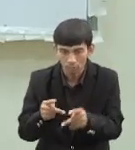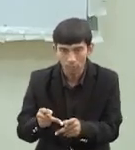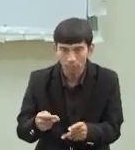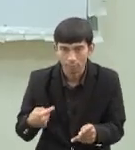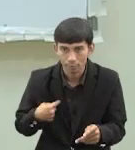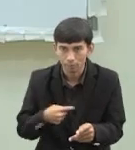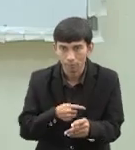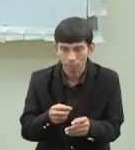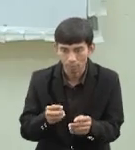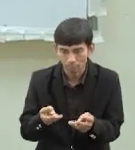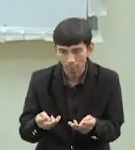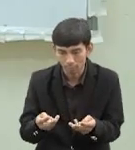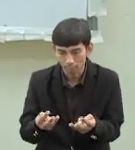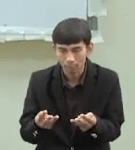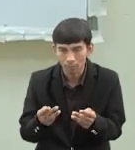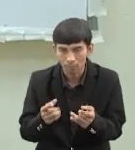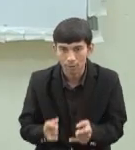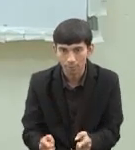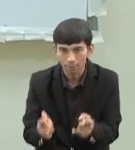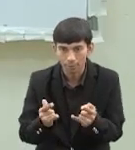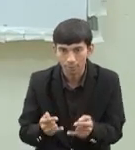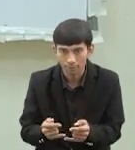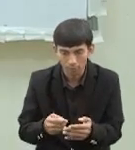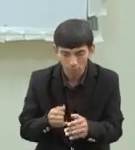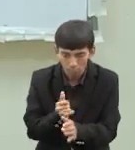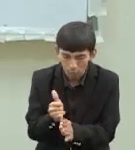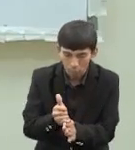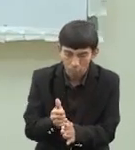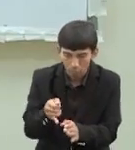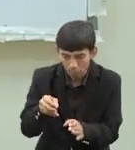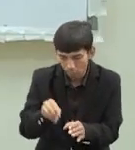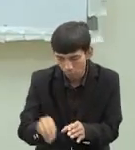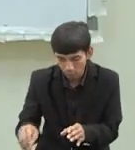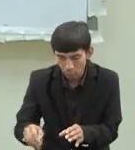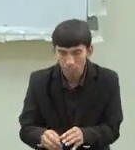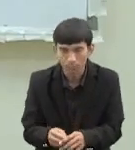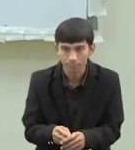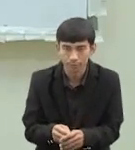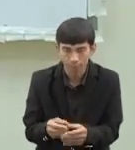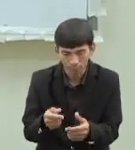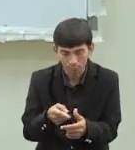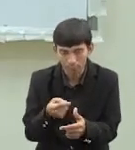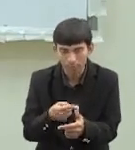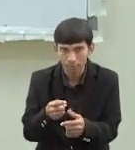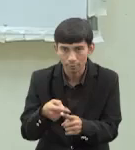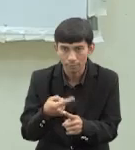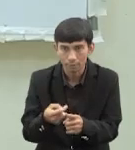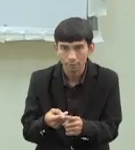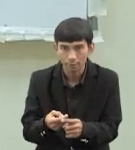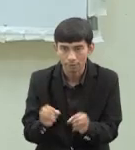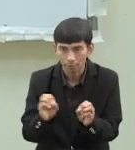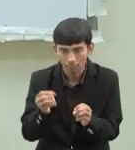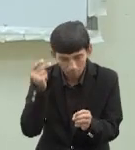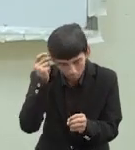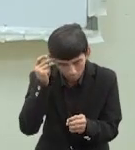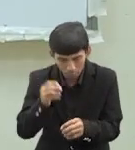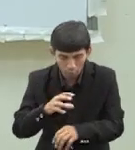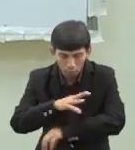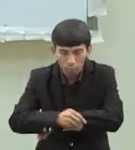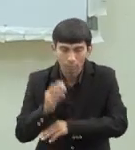trâu mình đi. Chúa rõ đọ stung toàn đàm đầy. Mình kịch dục thang ngay kết đai rồng